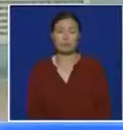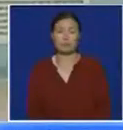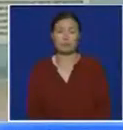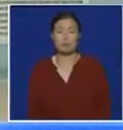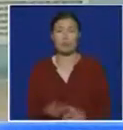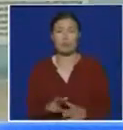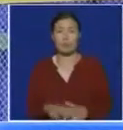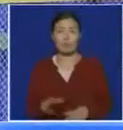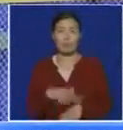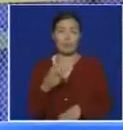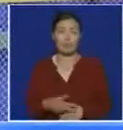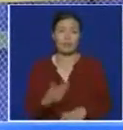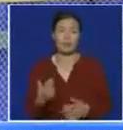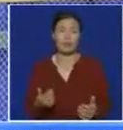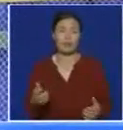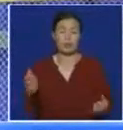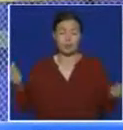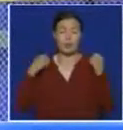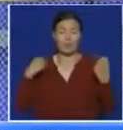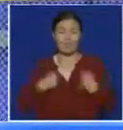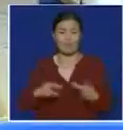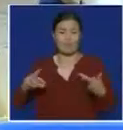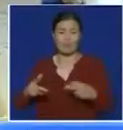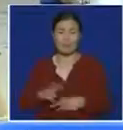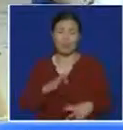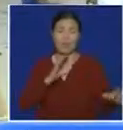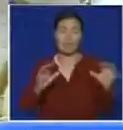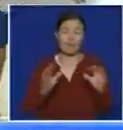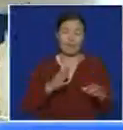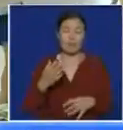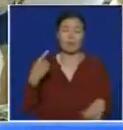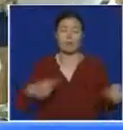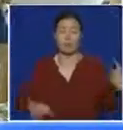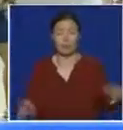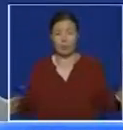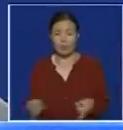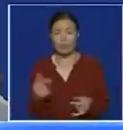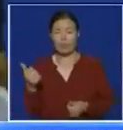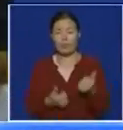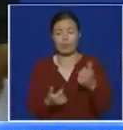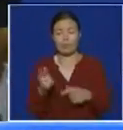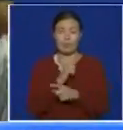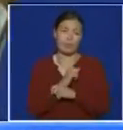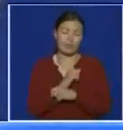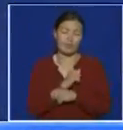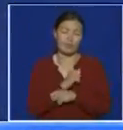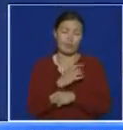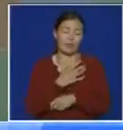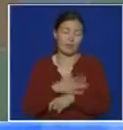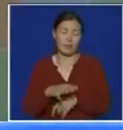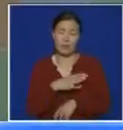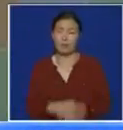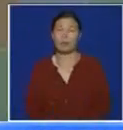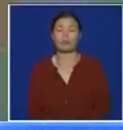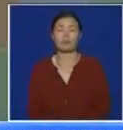Бұл жолы дәрігерлер ақ қалатын спорттық киімдерге ауыстырды. Волейбол, шағын футболдан өзара жарысып, бір мезгіл спорт залда бас қосты.